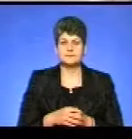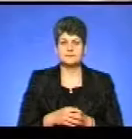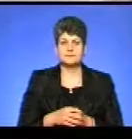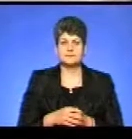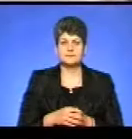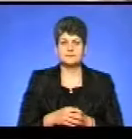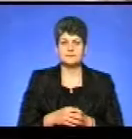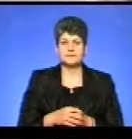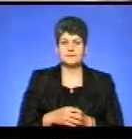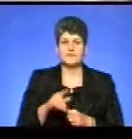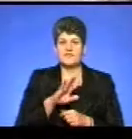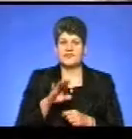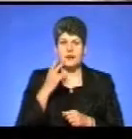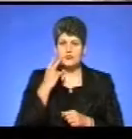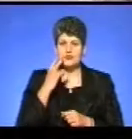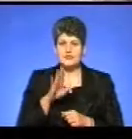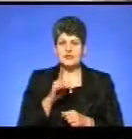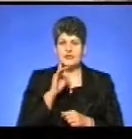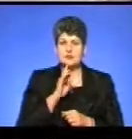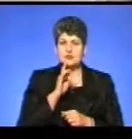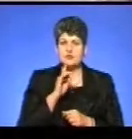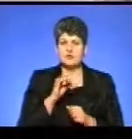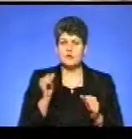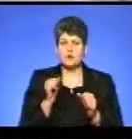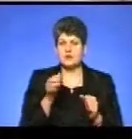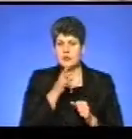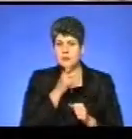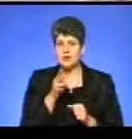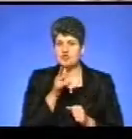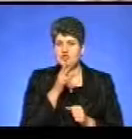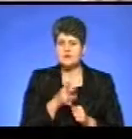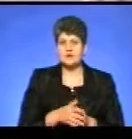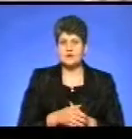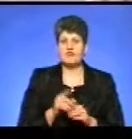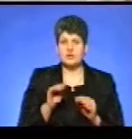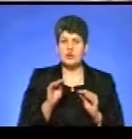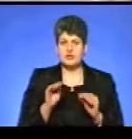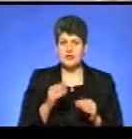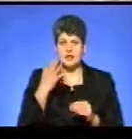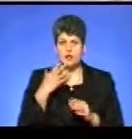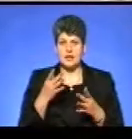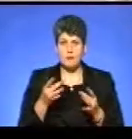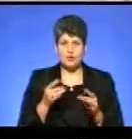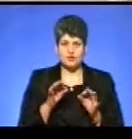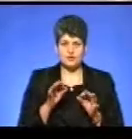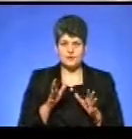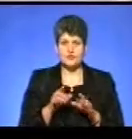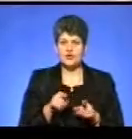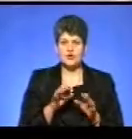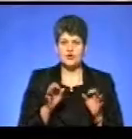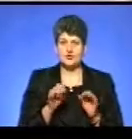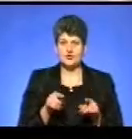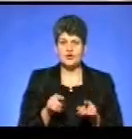Він не постійний, він є тимчасовий на зимній період. Його вкладають, коли мокро. Нічого? То нічого, він